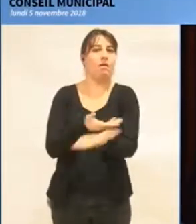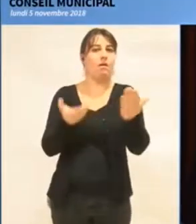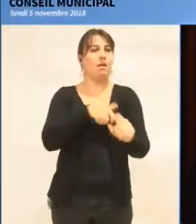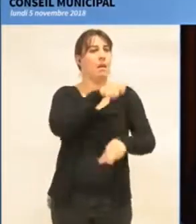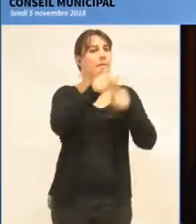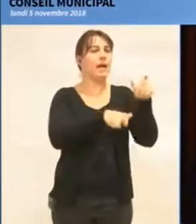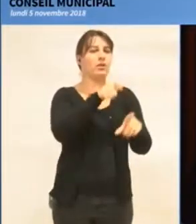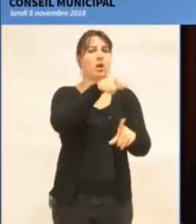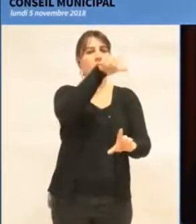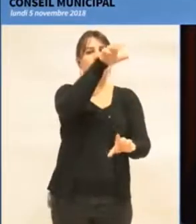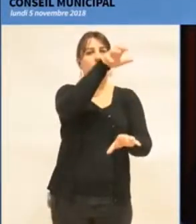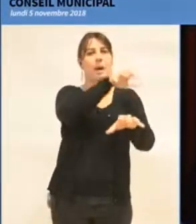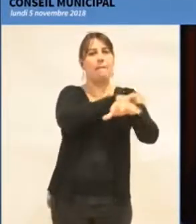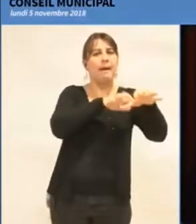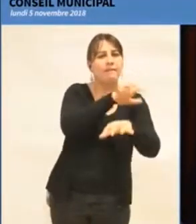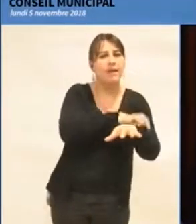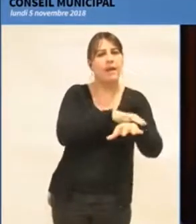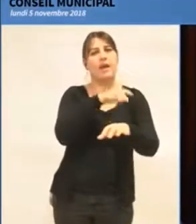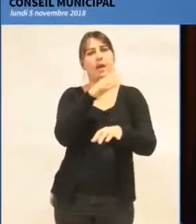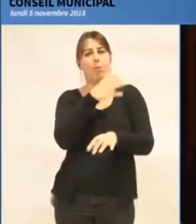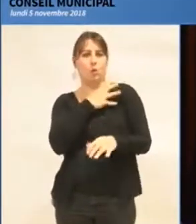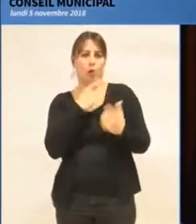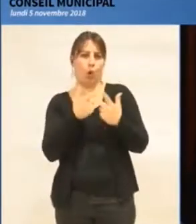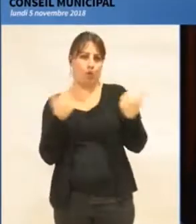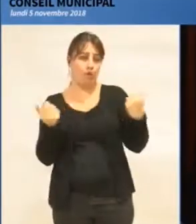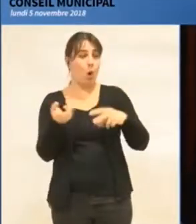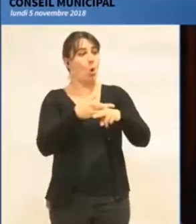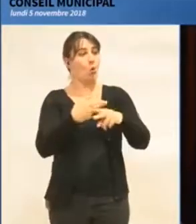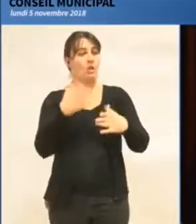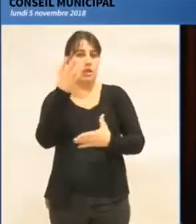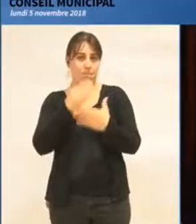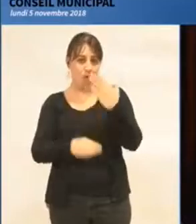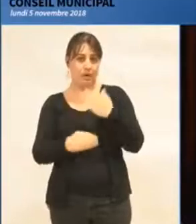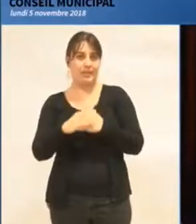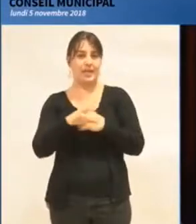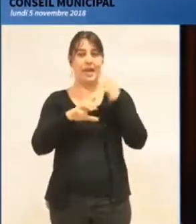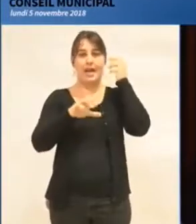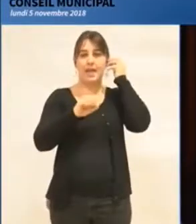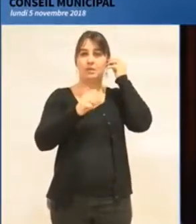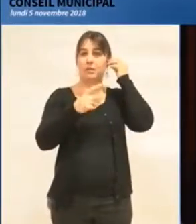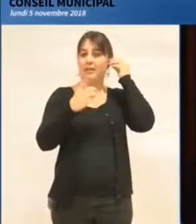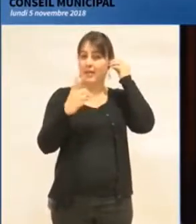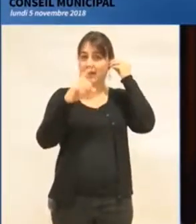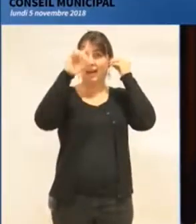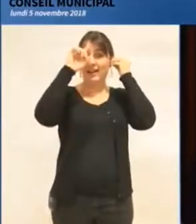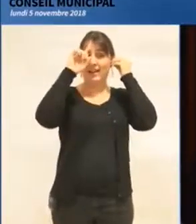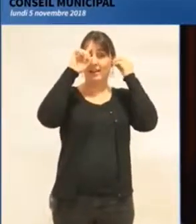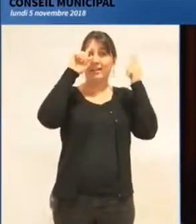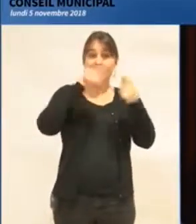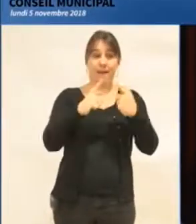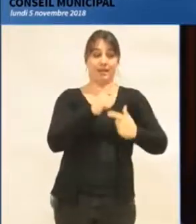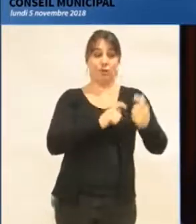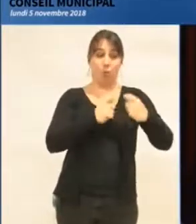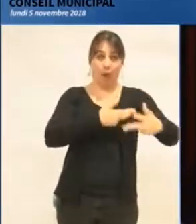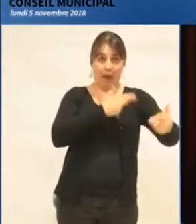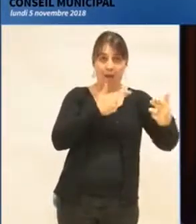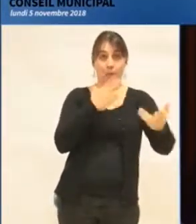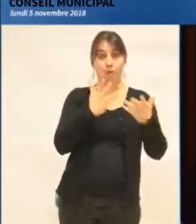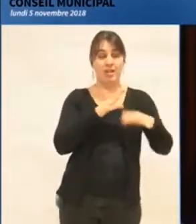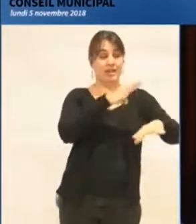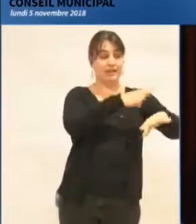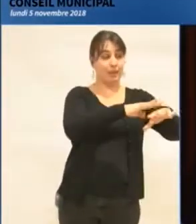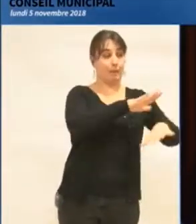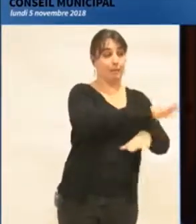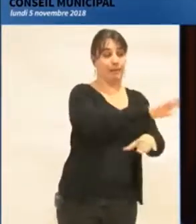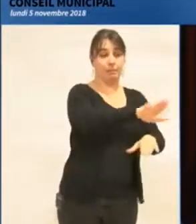personnes concernées. Vous avez aussi les outils que vous n'avez pas évoqués, des CLSPD thématiques et temporaires, voire sectorisés et